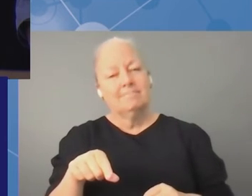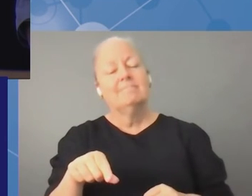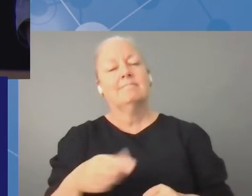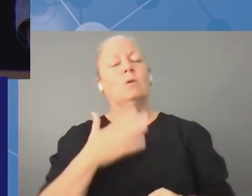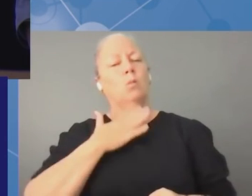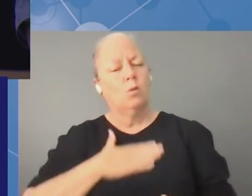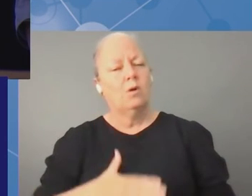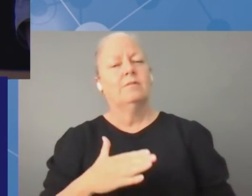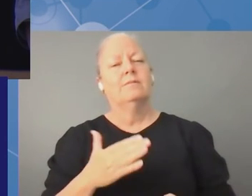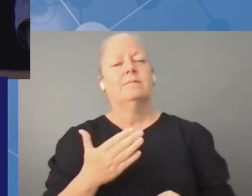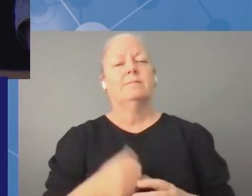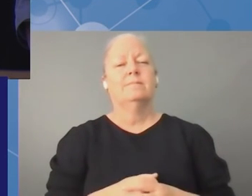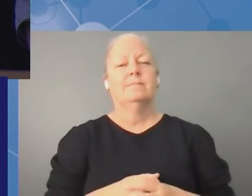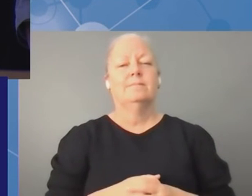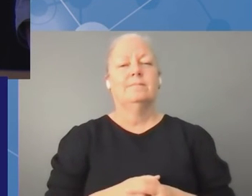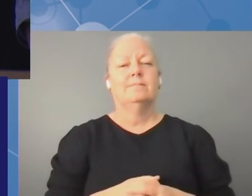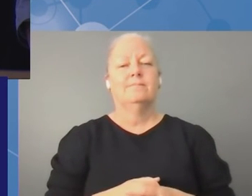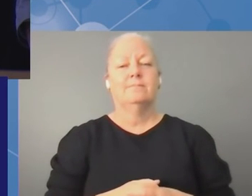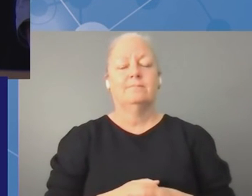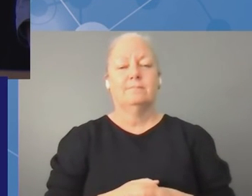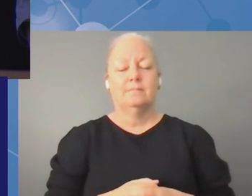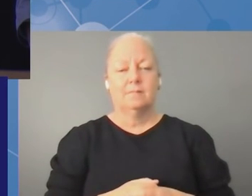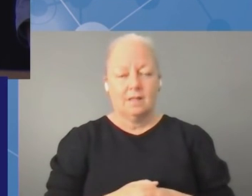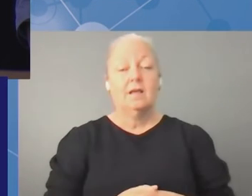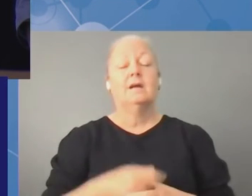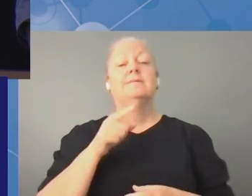Тут были министры.